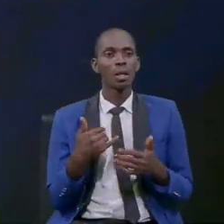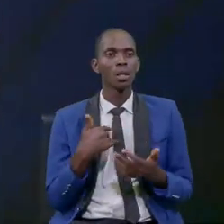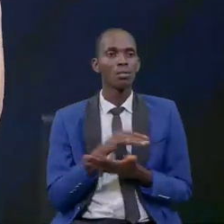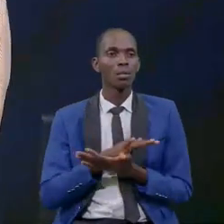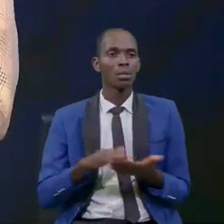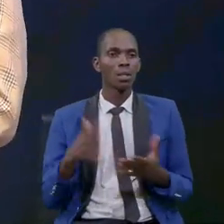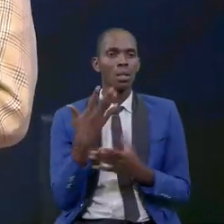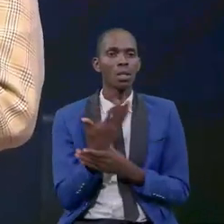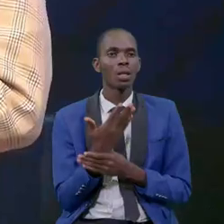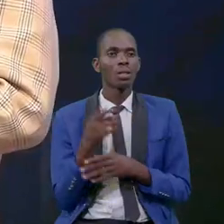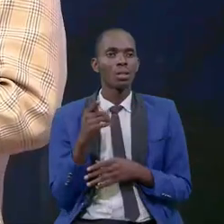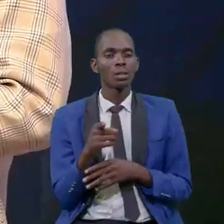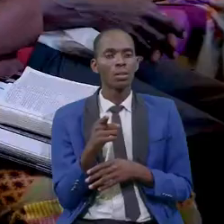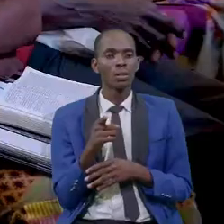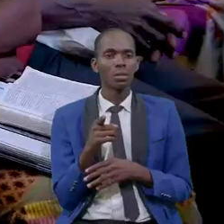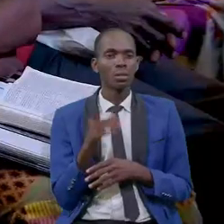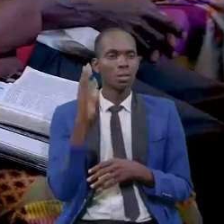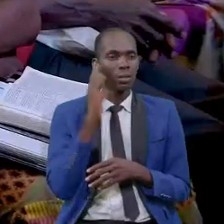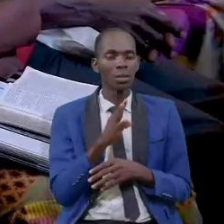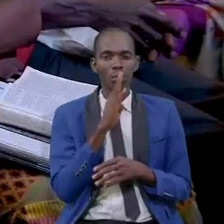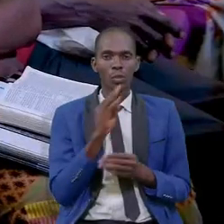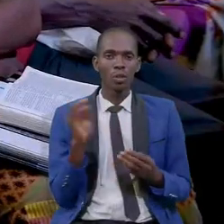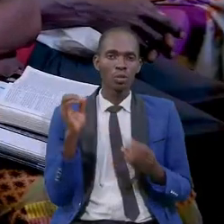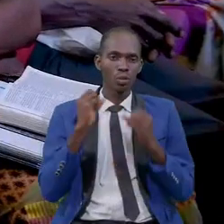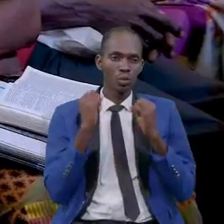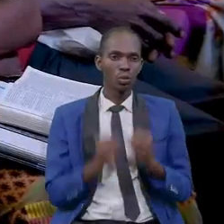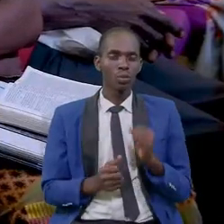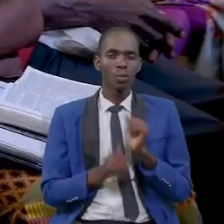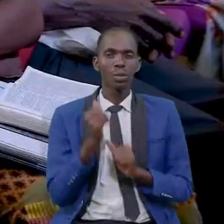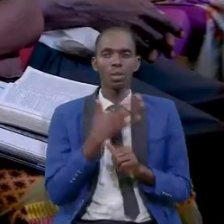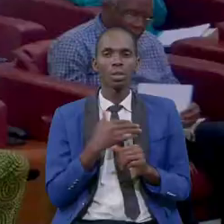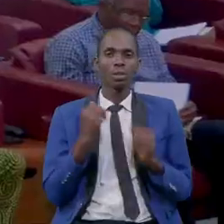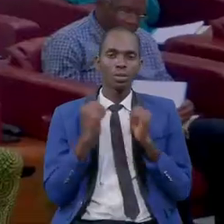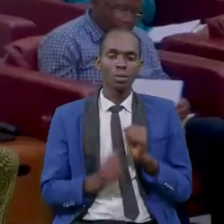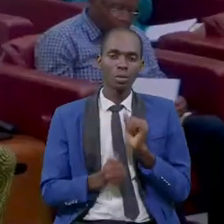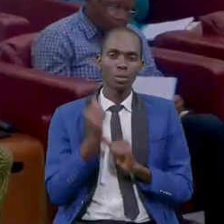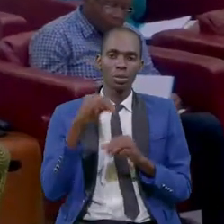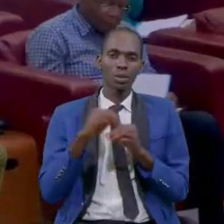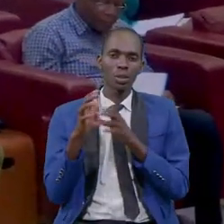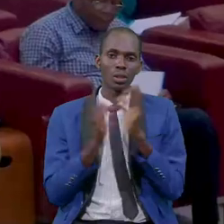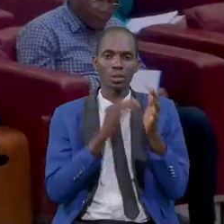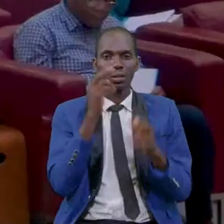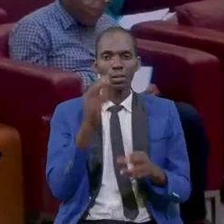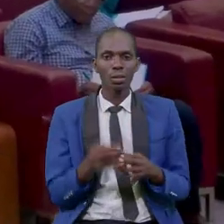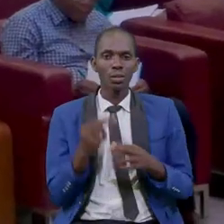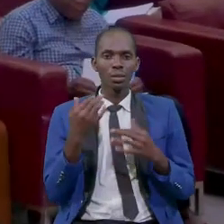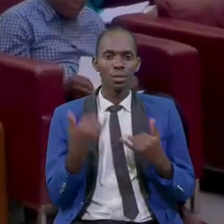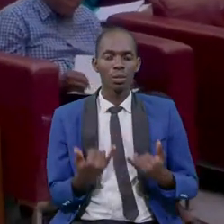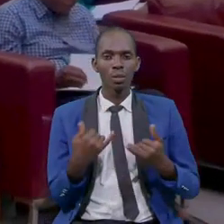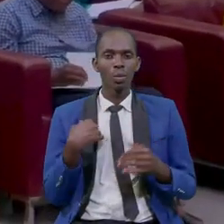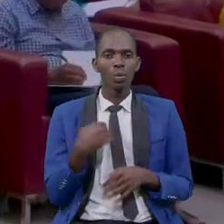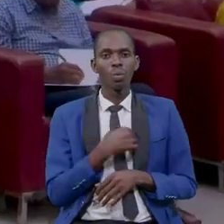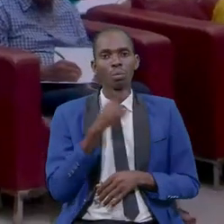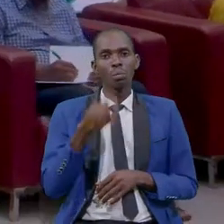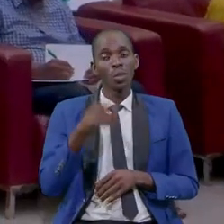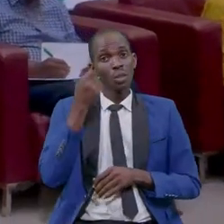qui a les mains pures se fortifie de plus en plus. Amen. Vous serez de plus en plus fort au nom de Jésus.